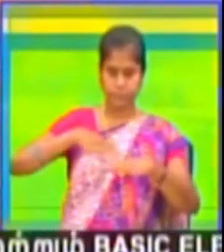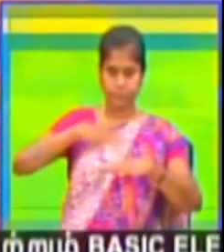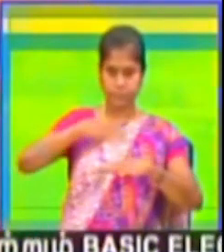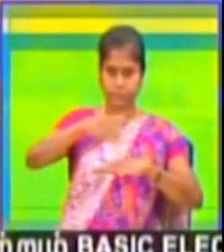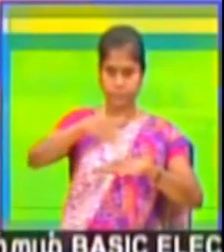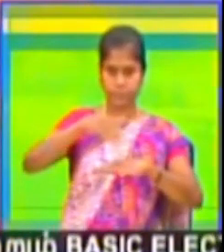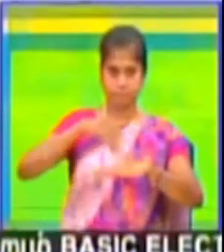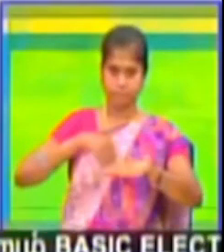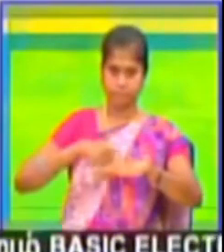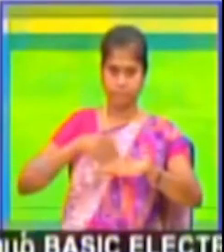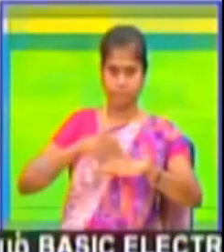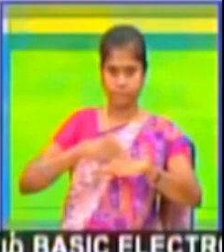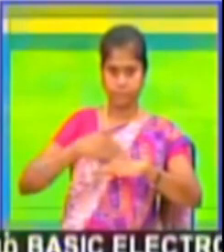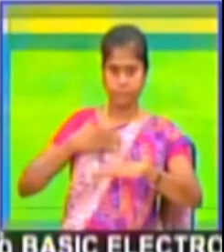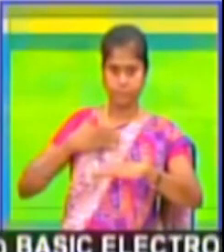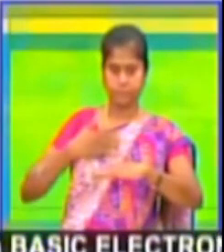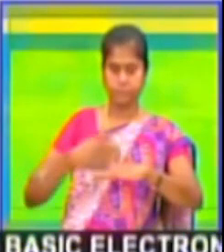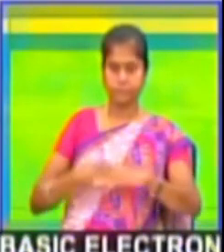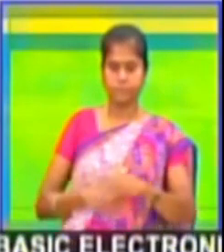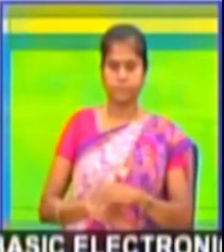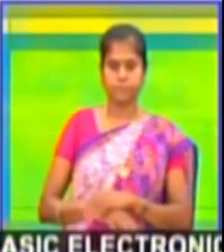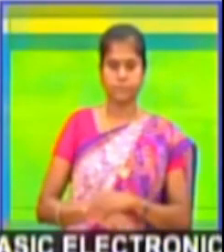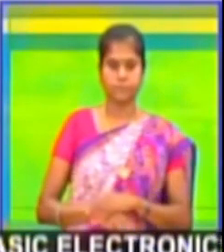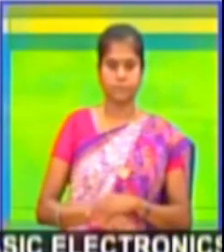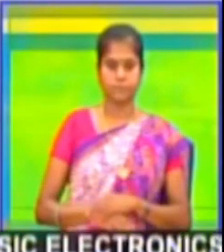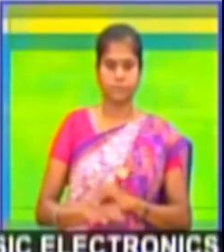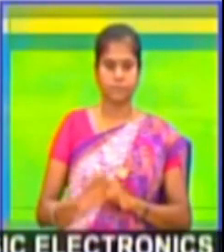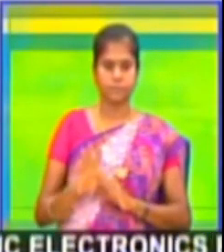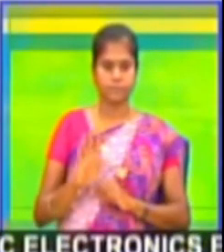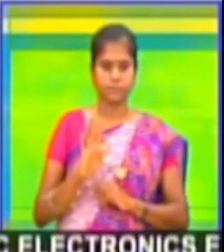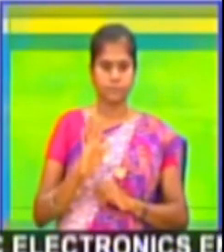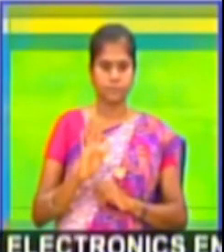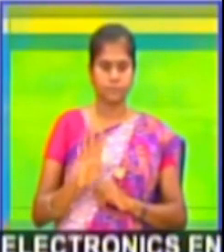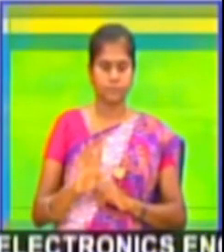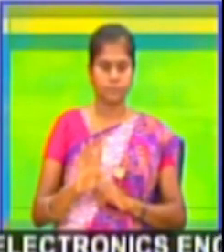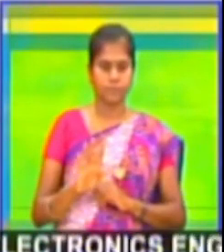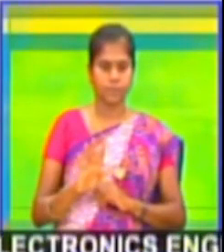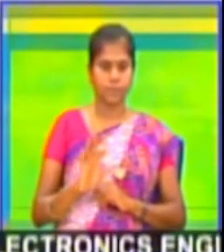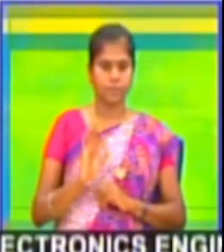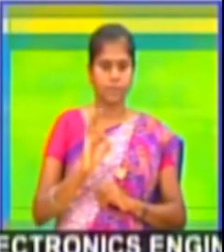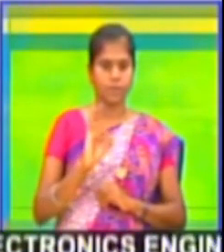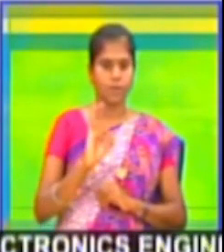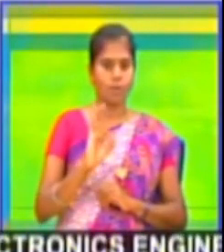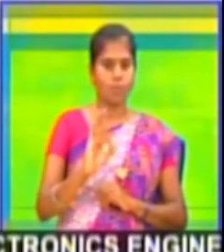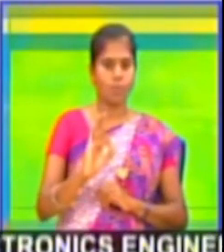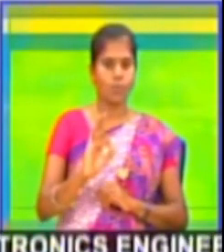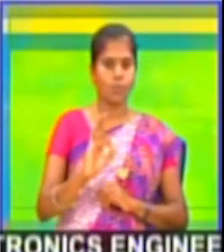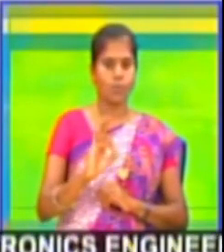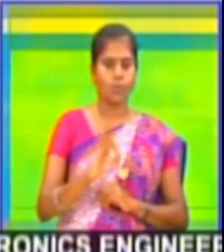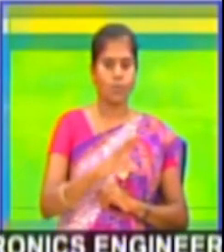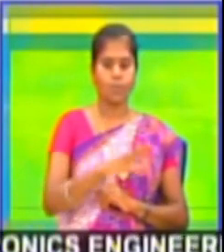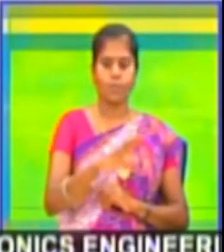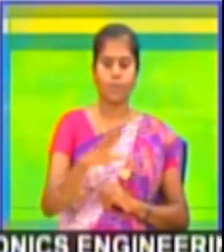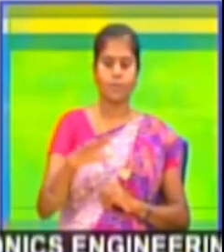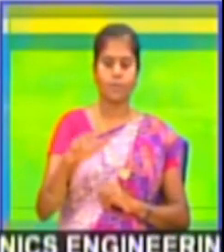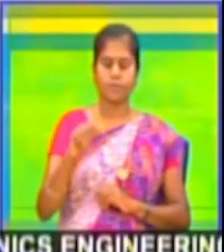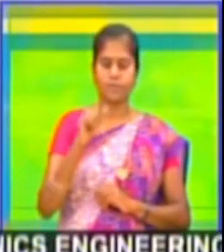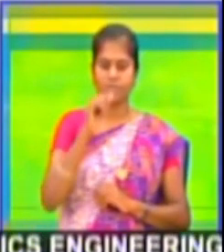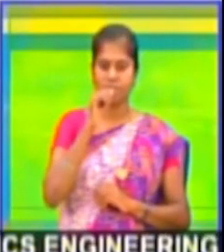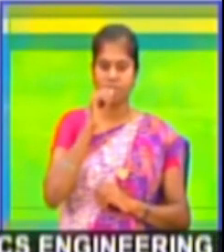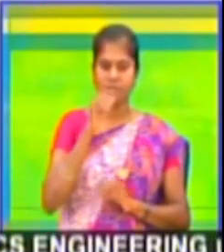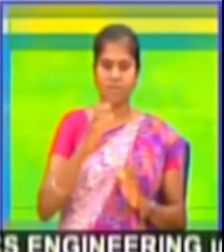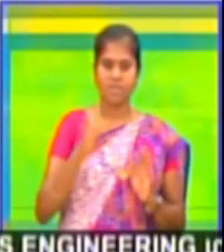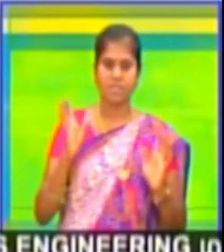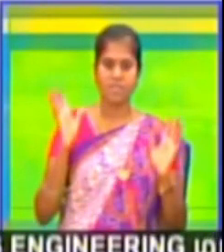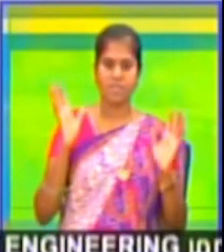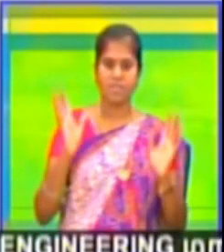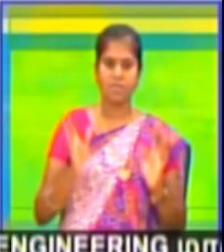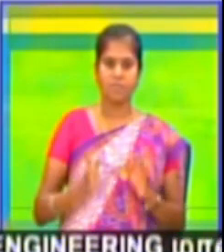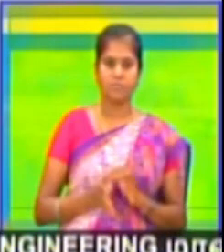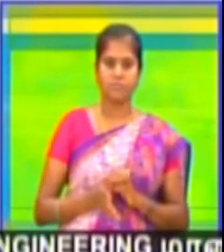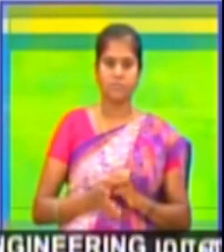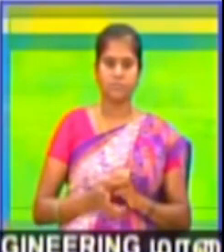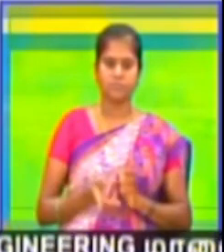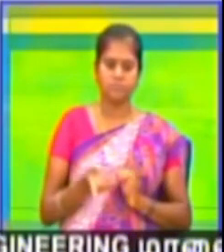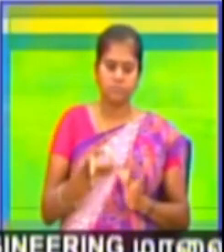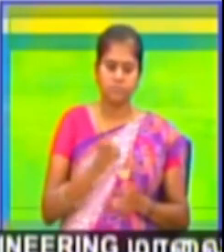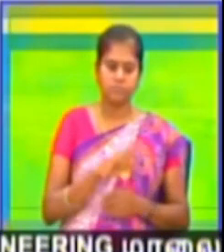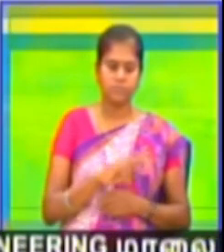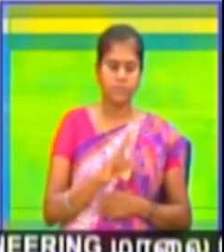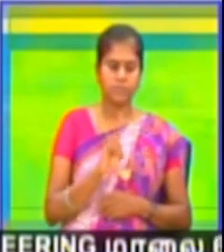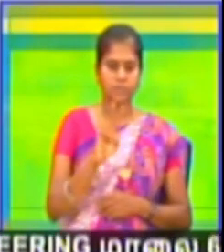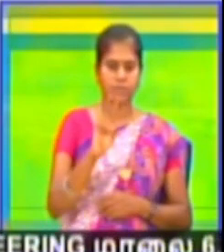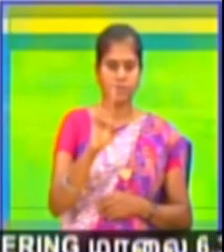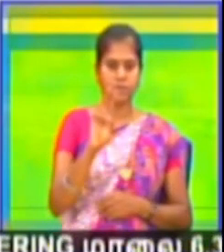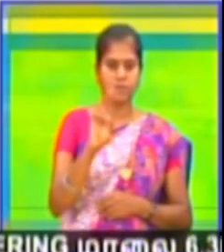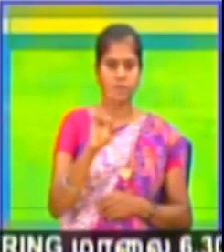வளைகுடாவும் இருக்குது. 1/3 பகுதி நிலப்பரப்பில் காணப்படுது, அப்போ மீதி 2 பகுதி